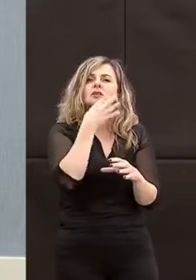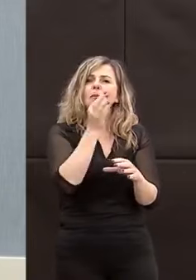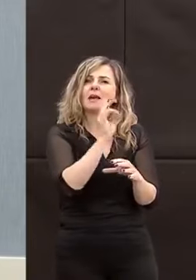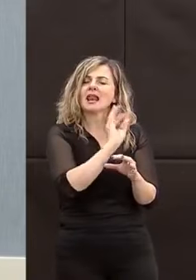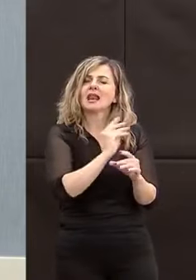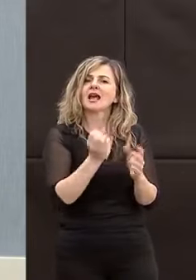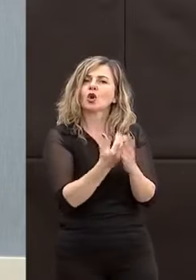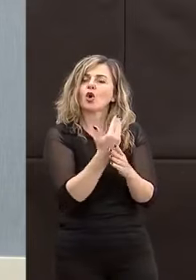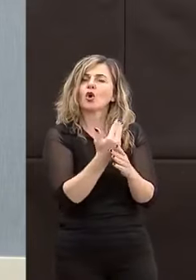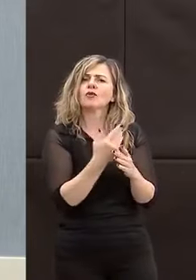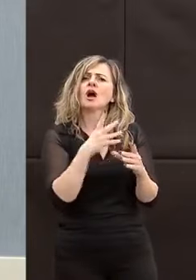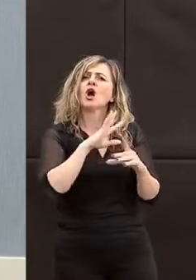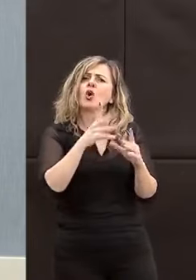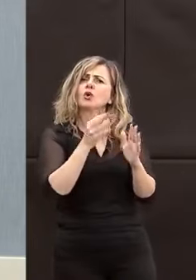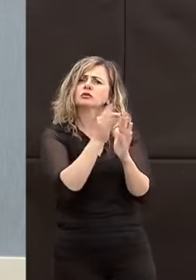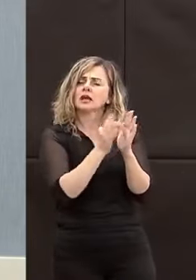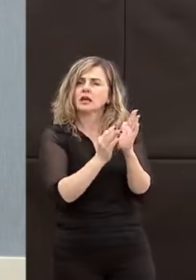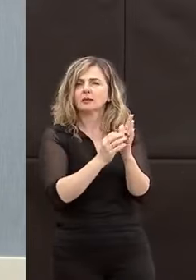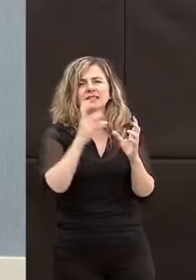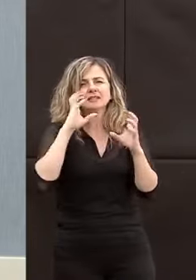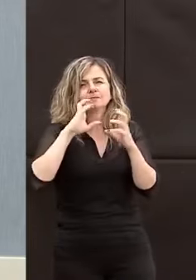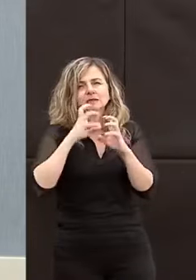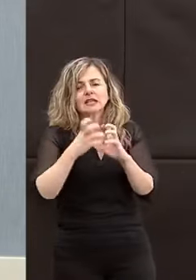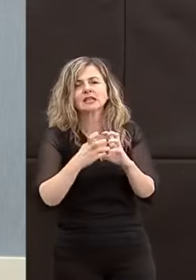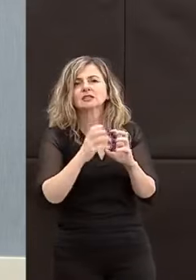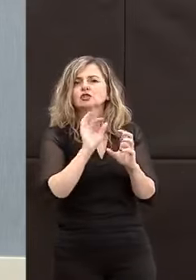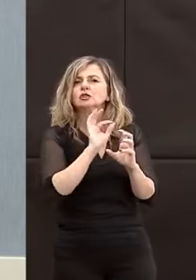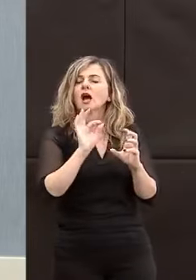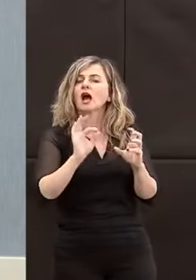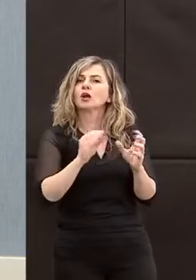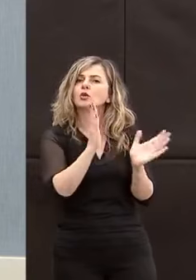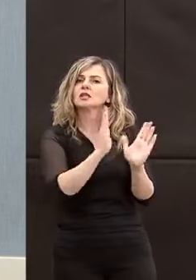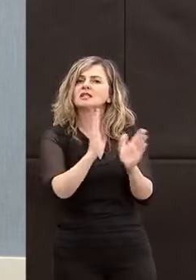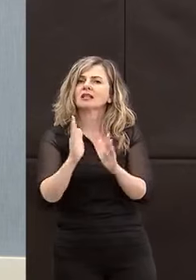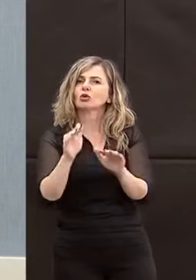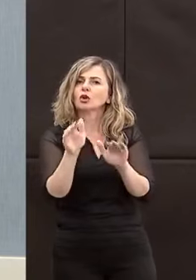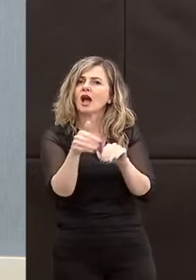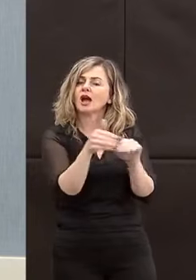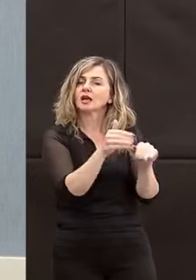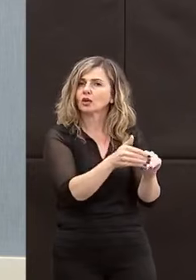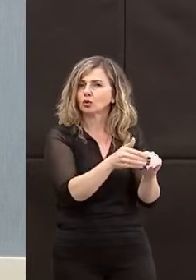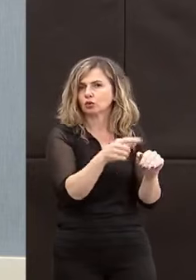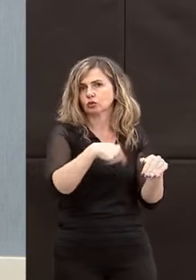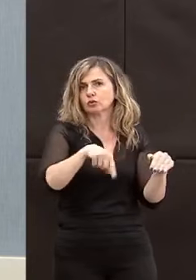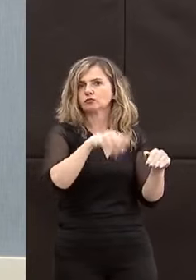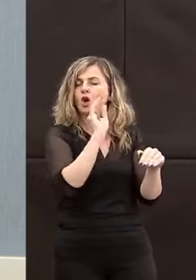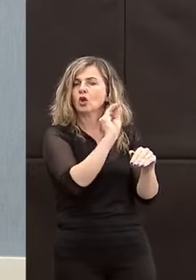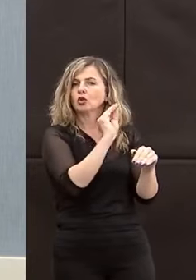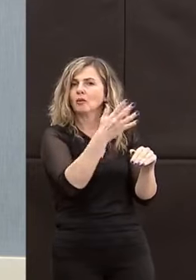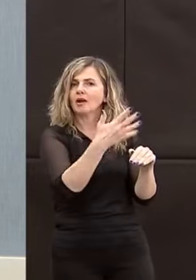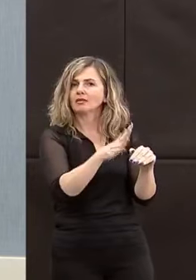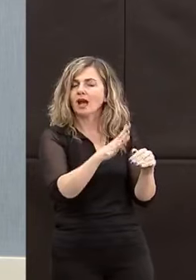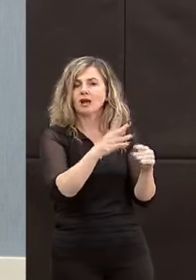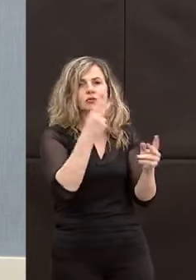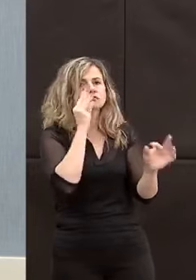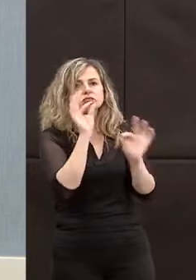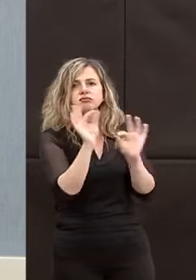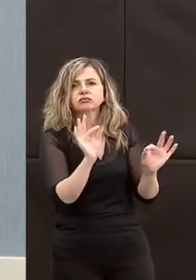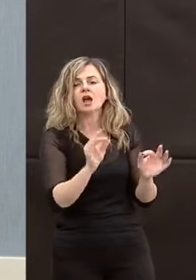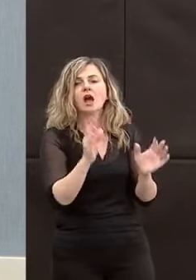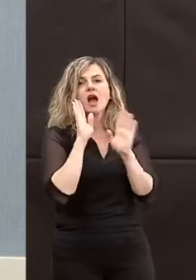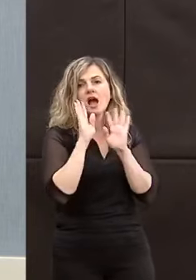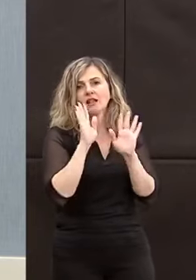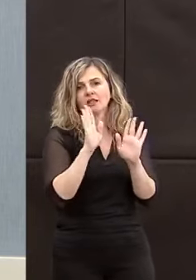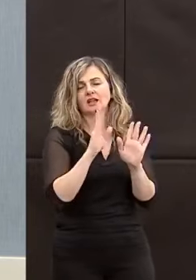serie di elementi di criticità riguardanti alcuni settori dell'agricoltura che abbiamo chiesto di vagliare con molta attenzione